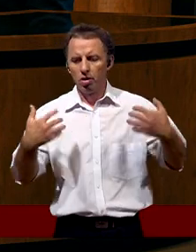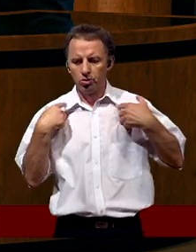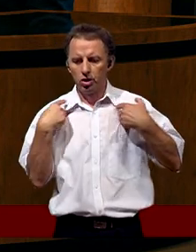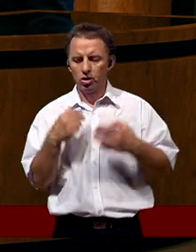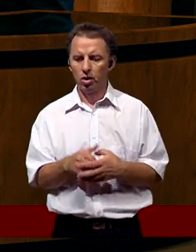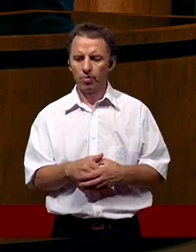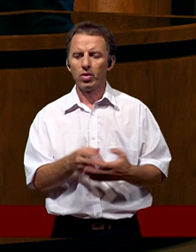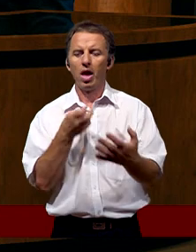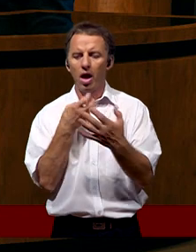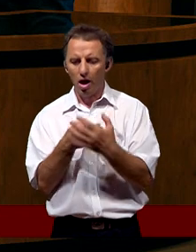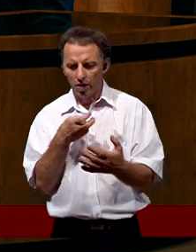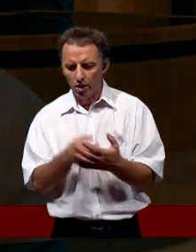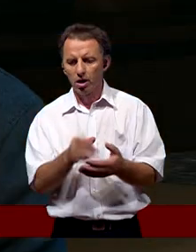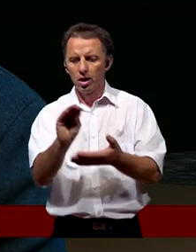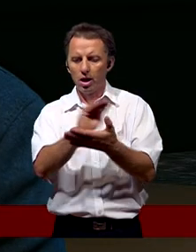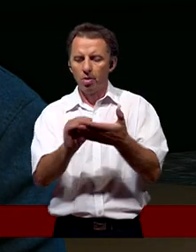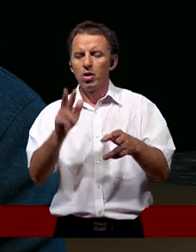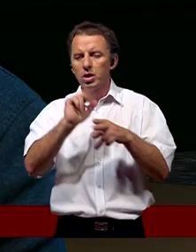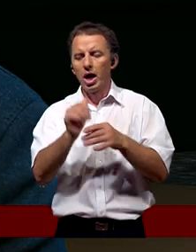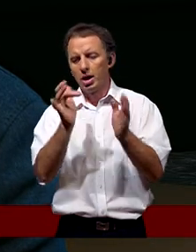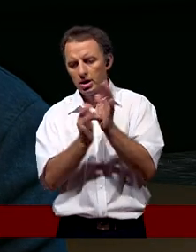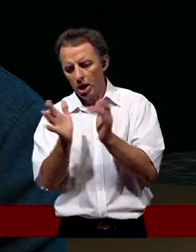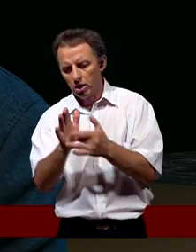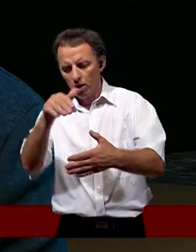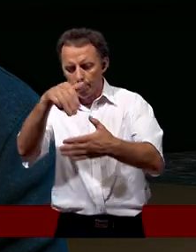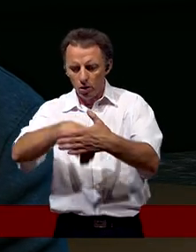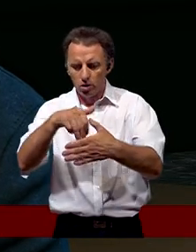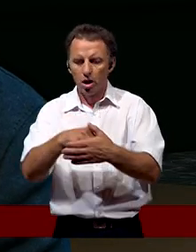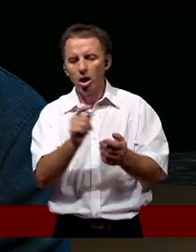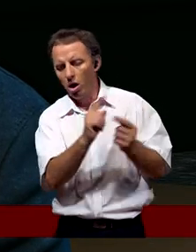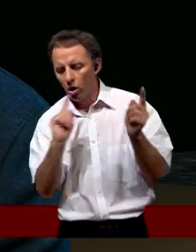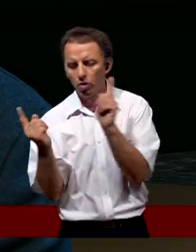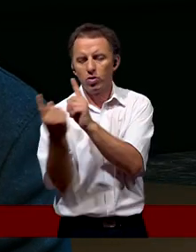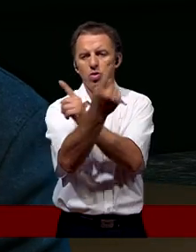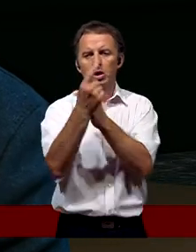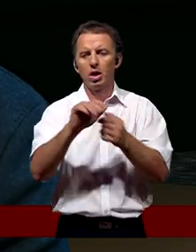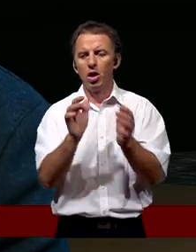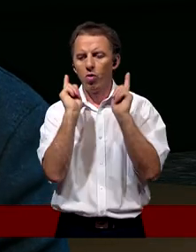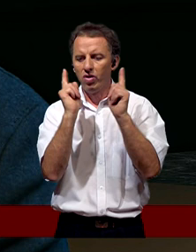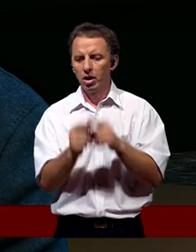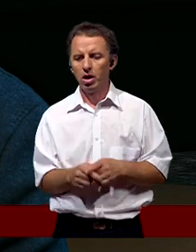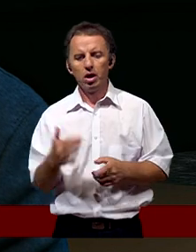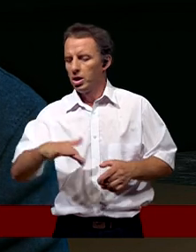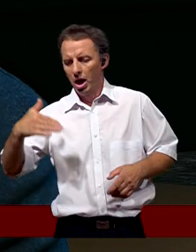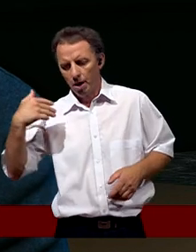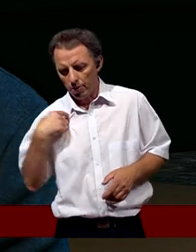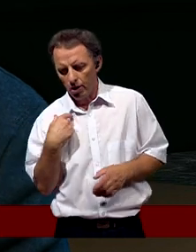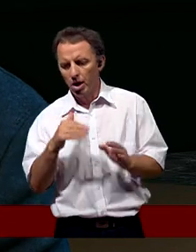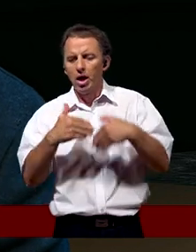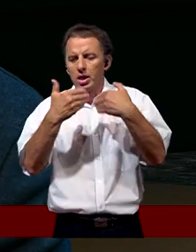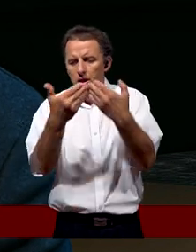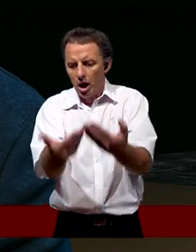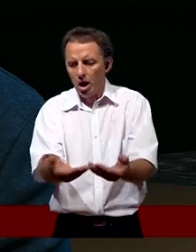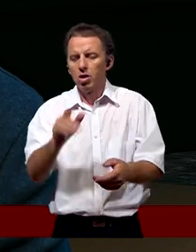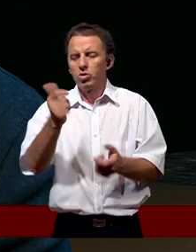punktem odniesienia. Mamy w Ewangeliach zapisane, jak Jezus postępował. I czasami było zwrócenie uwagi, czasami nie było